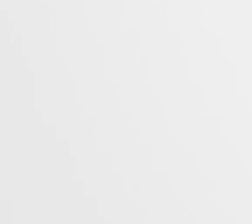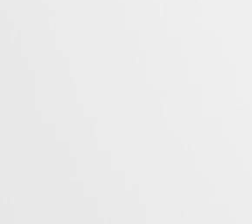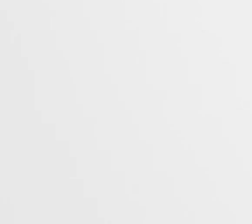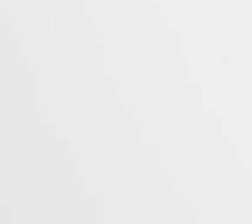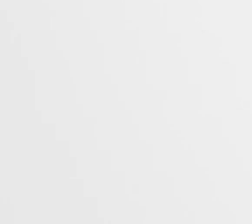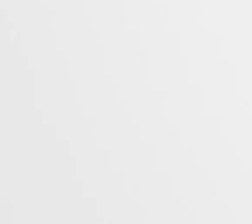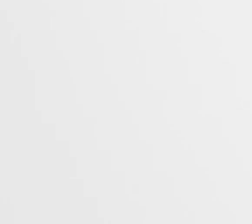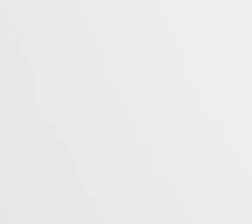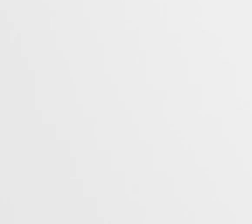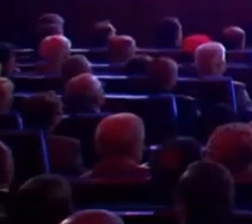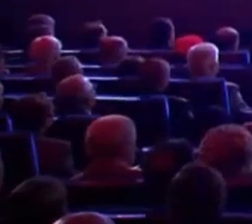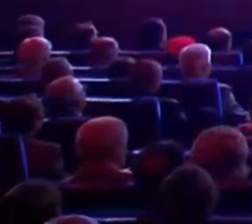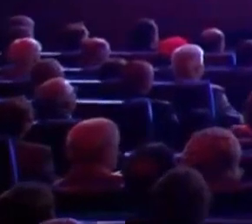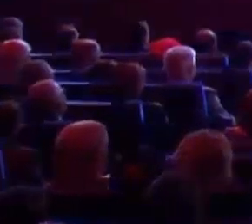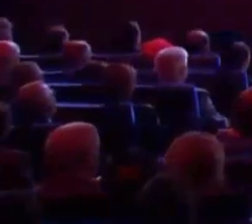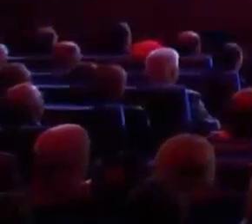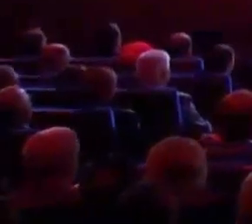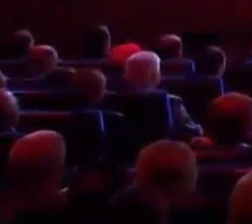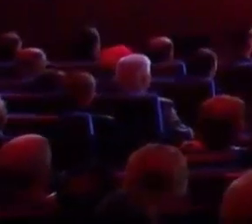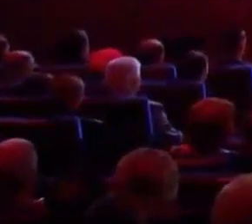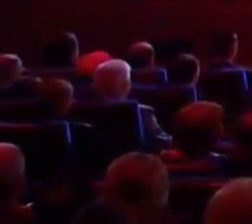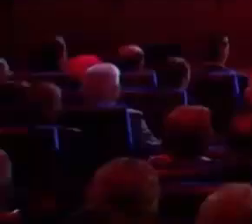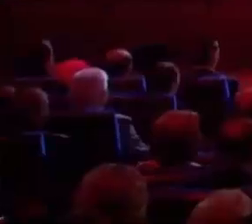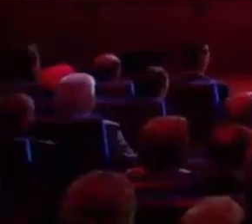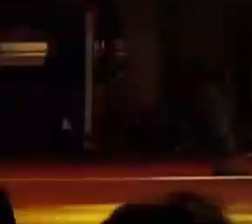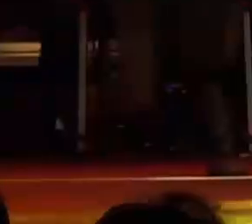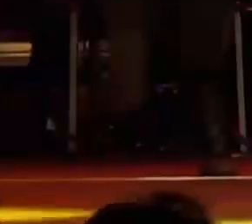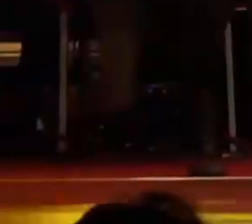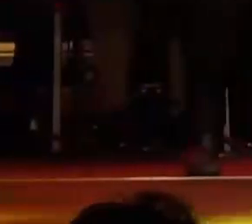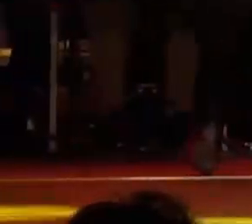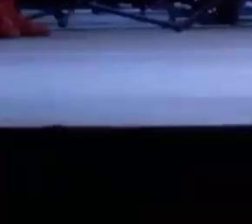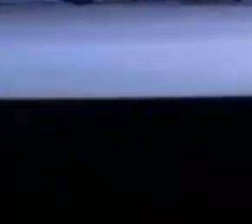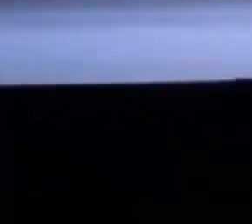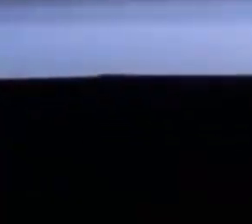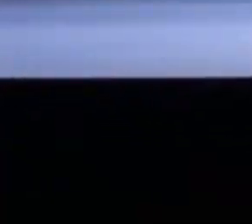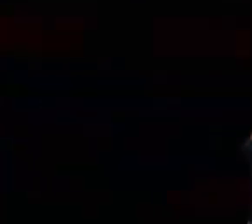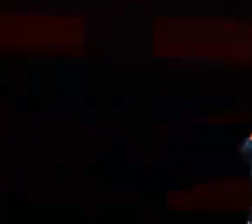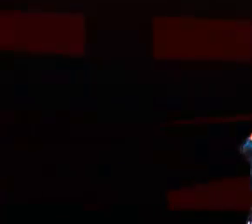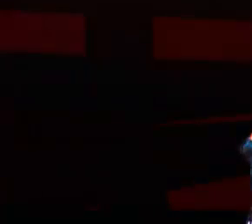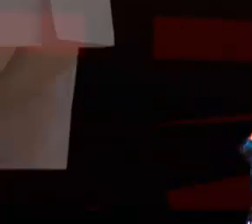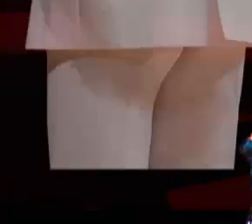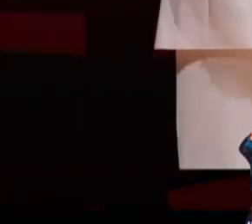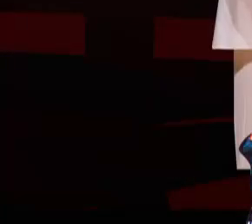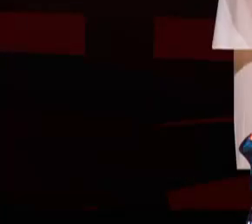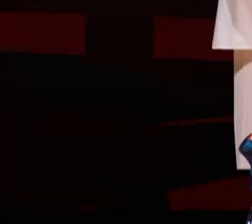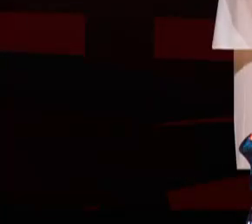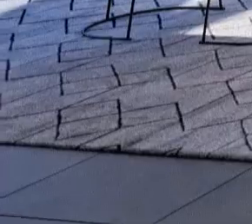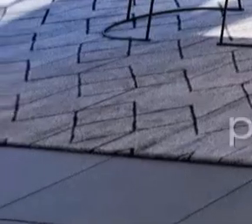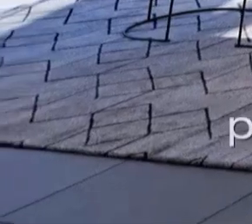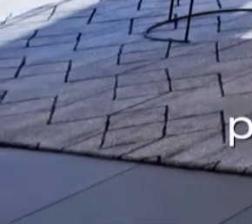התחזית בחסות. מקהלת הצבא האדום המקורית על שם אלכסנדרו מגיעה להופעות בישראל, ודעה לך את